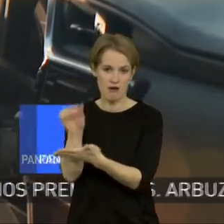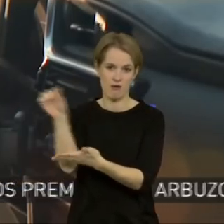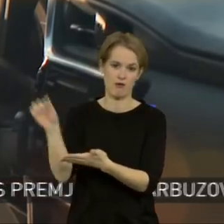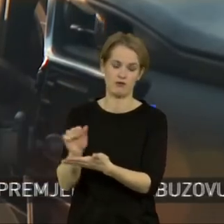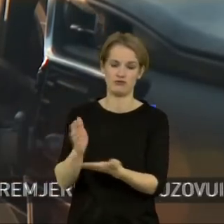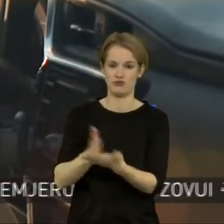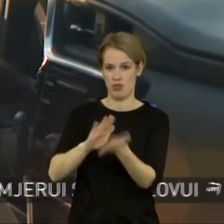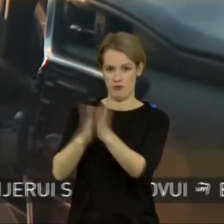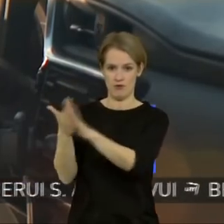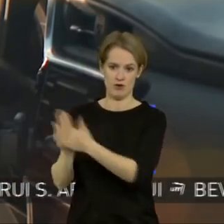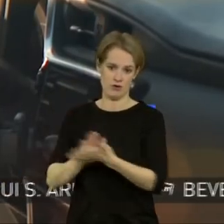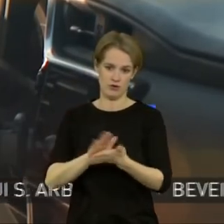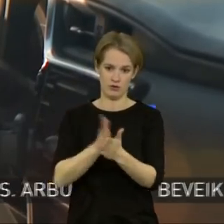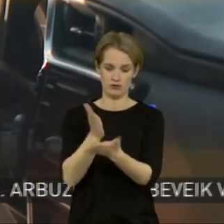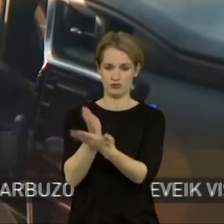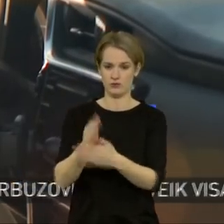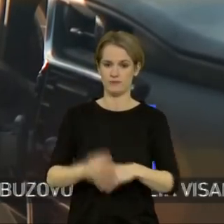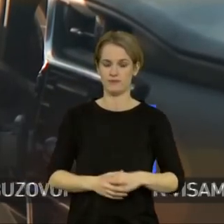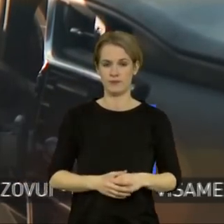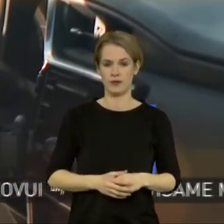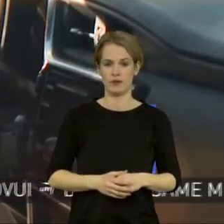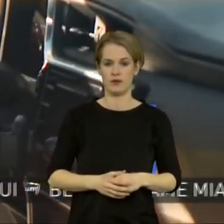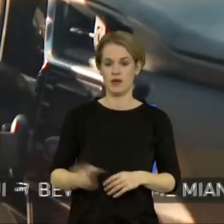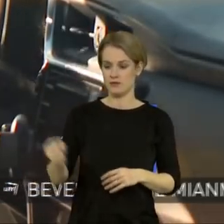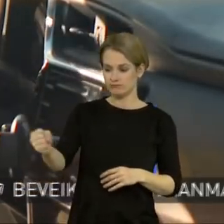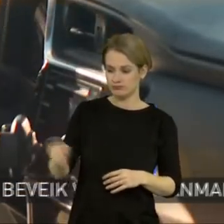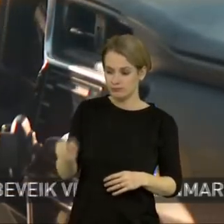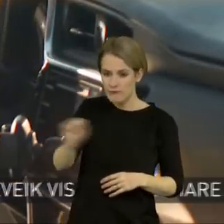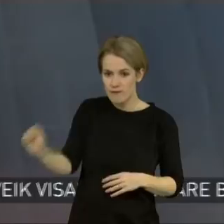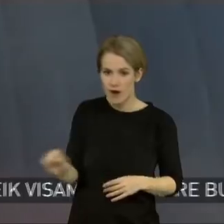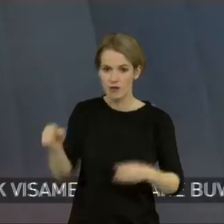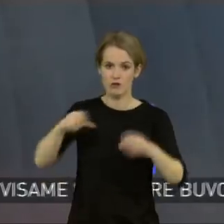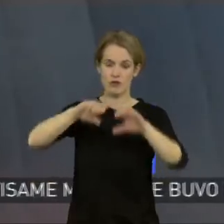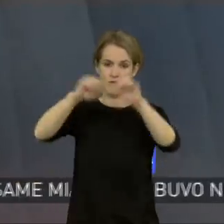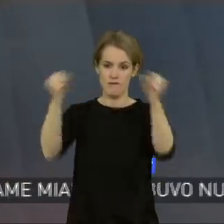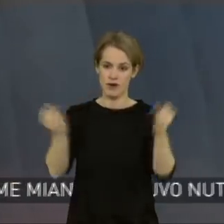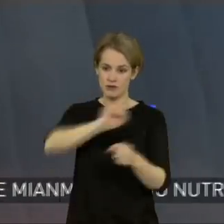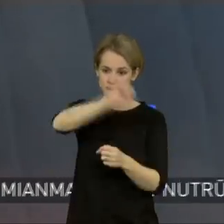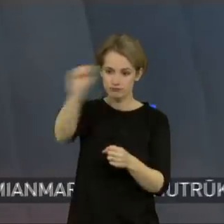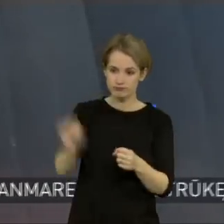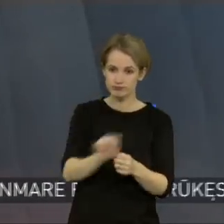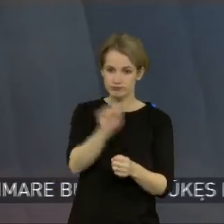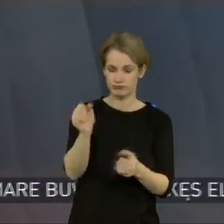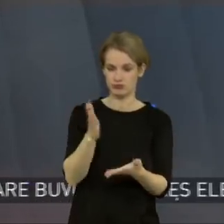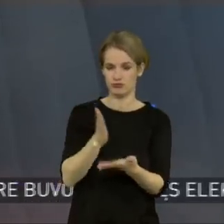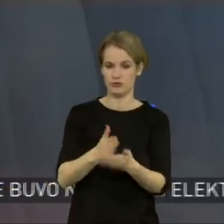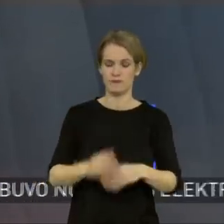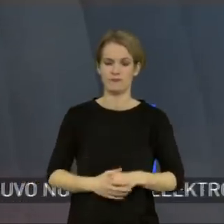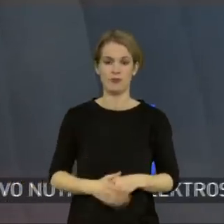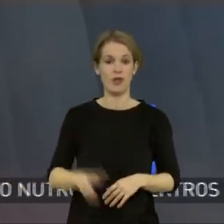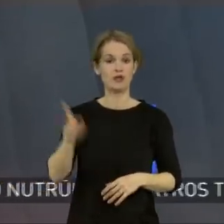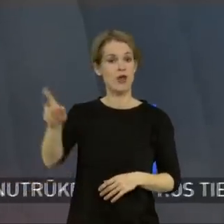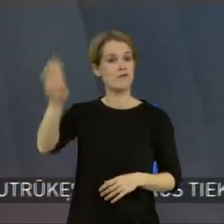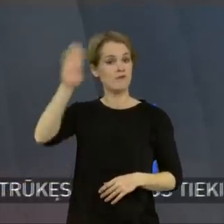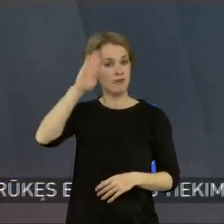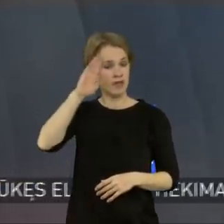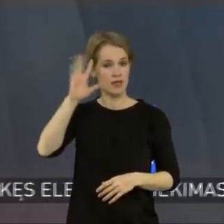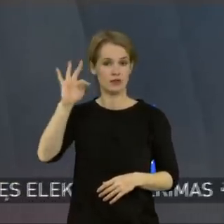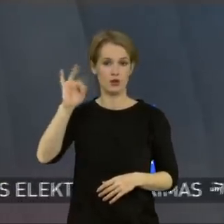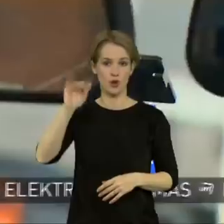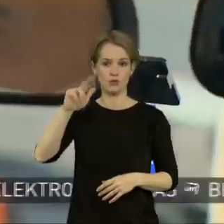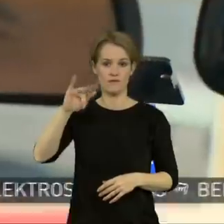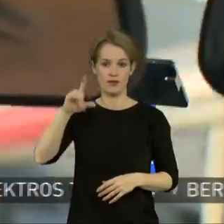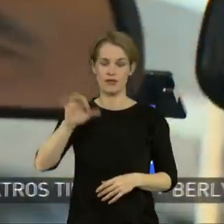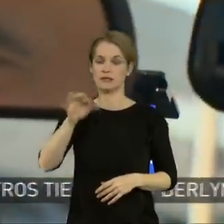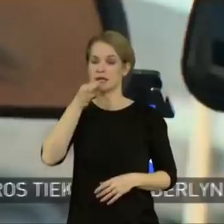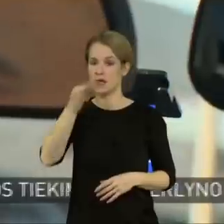arba galėjo turėti kontaktą. Tai visos svirtis, vairas, rankenėlės. Tautvydas pabrėžia sumontuoti apsauginės sienelės